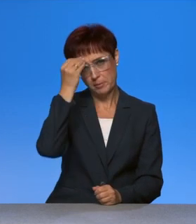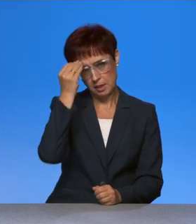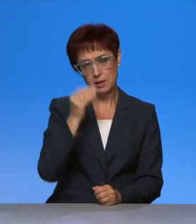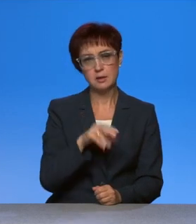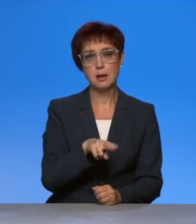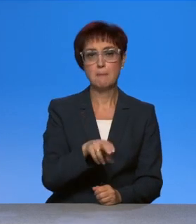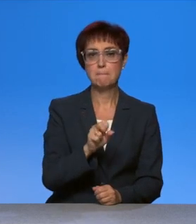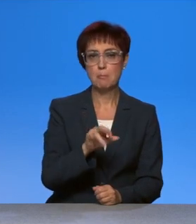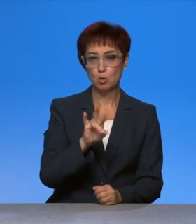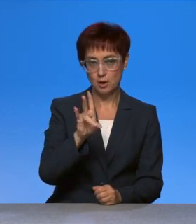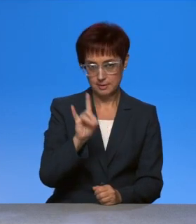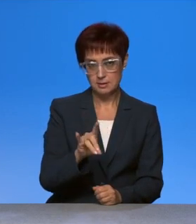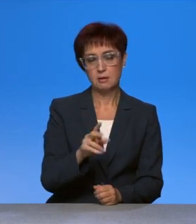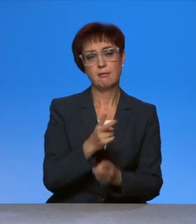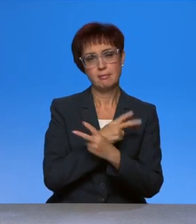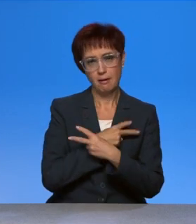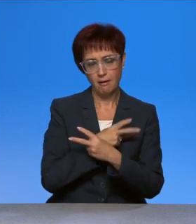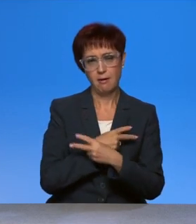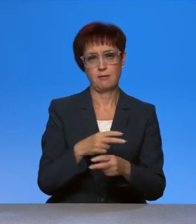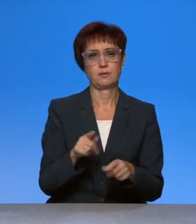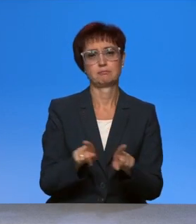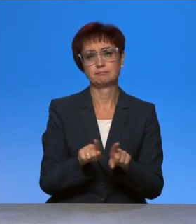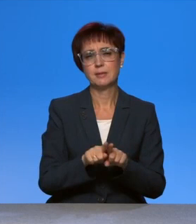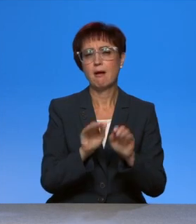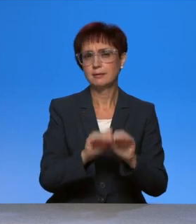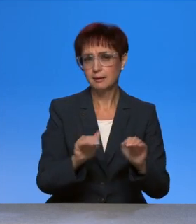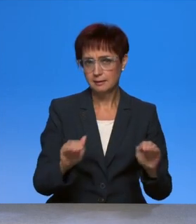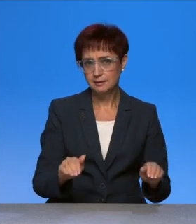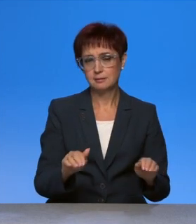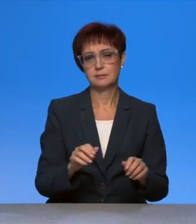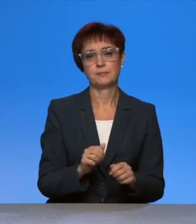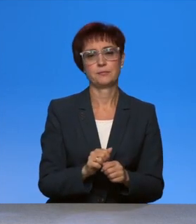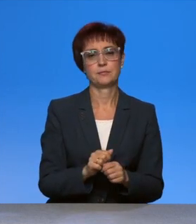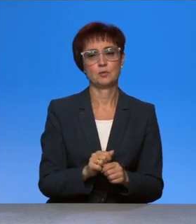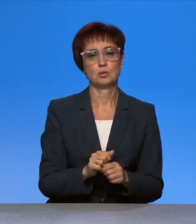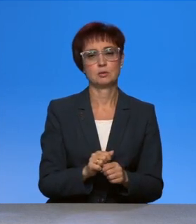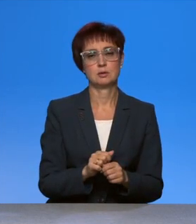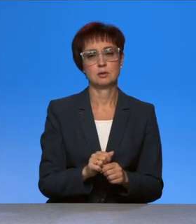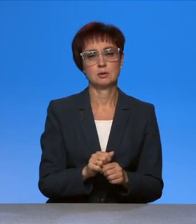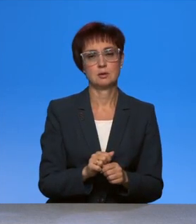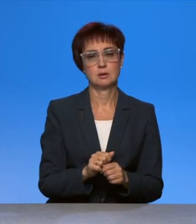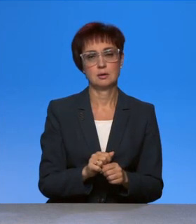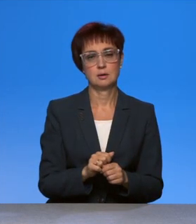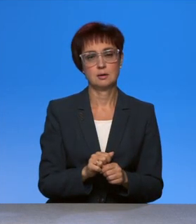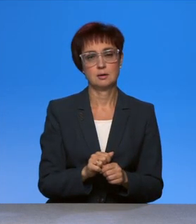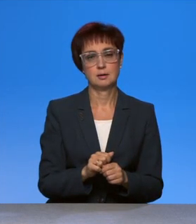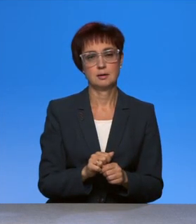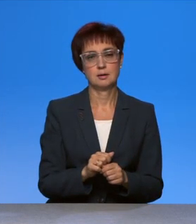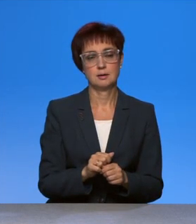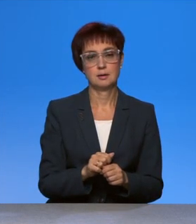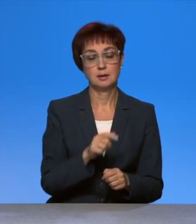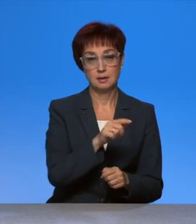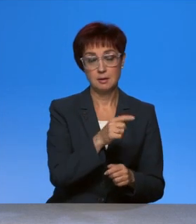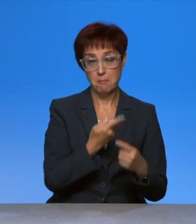да, они как дети. И это, наверное, позволяет вот быть такими интересными людьми,